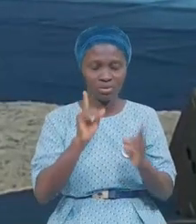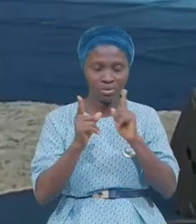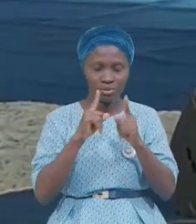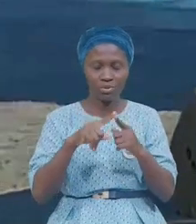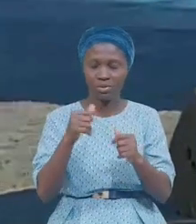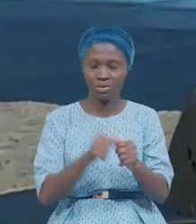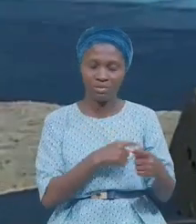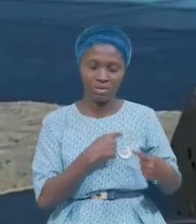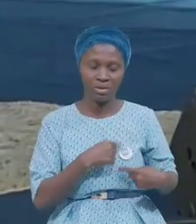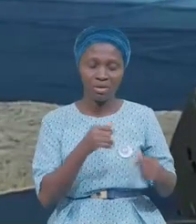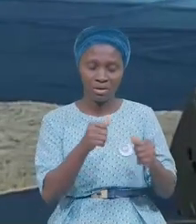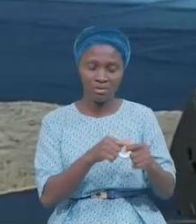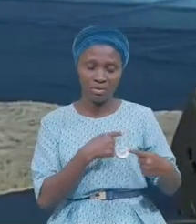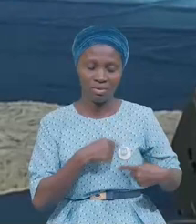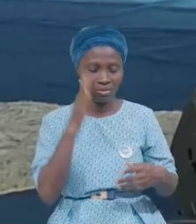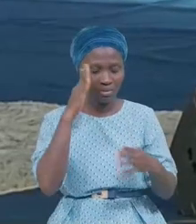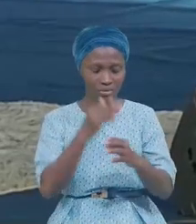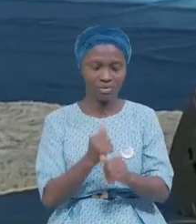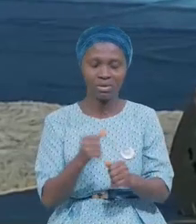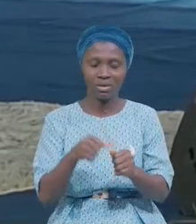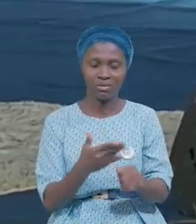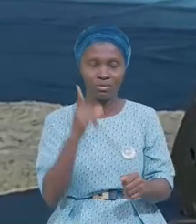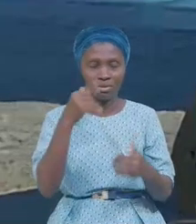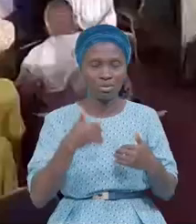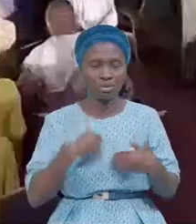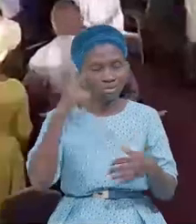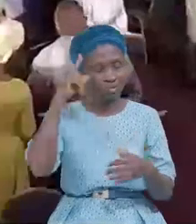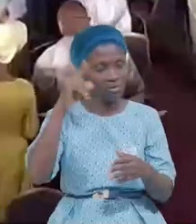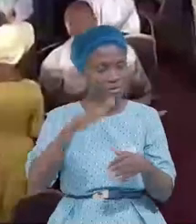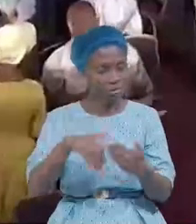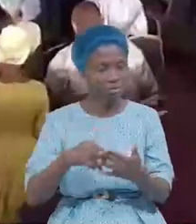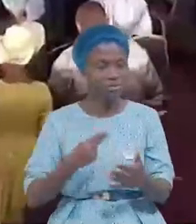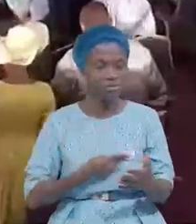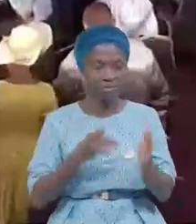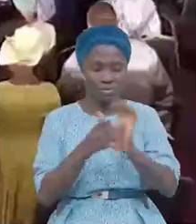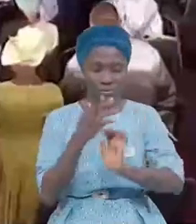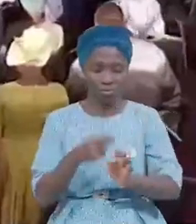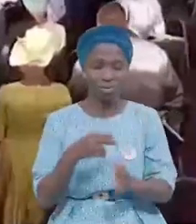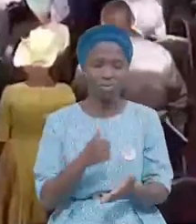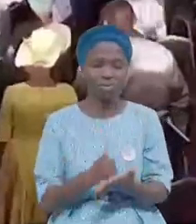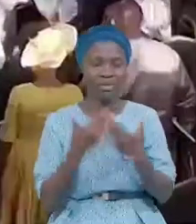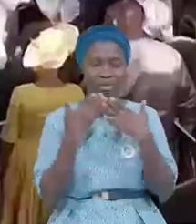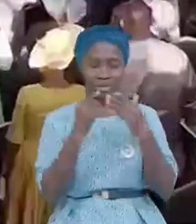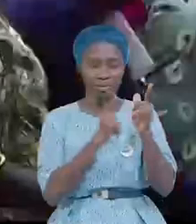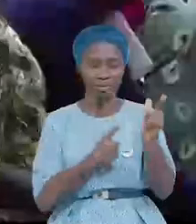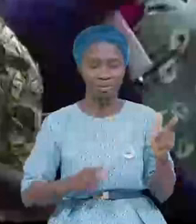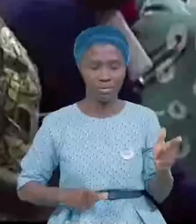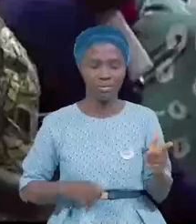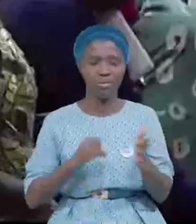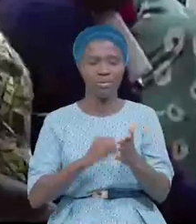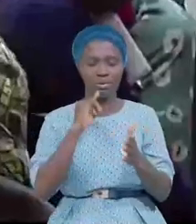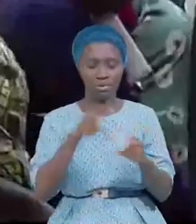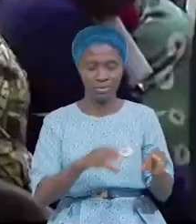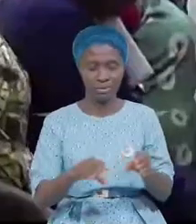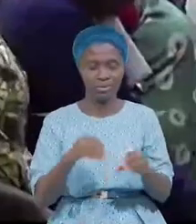ce que tu as réservé pour chacun au nom de Jésus. Merci Seigneur parce que c'est fait.